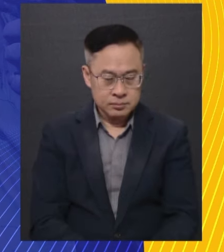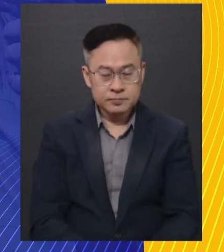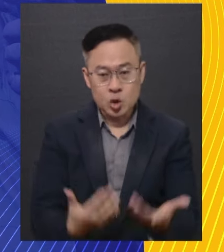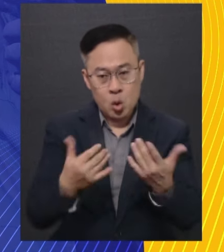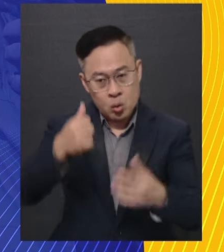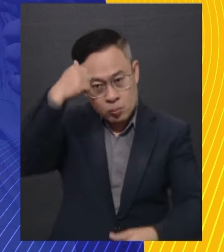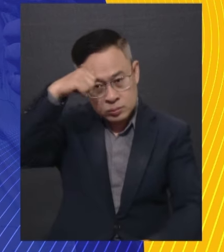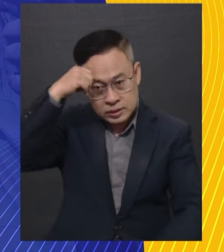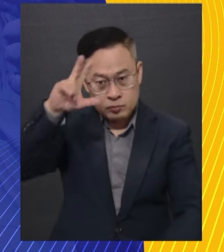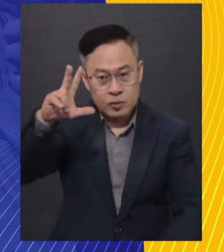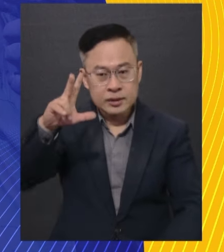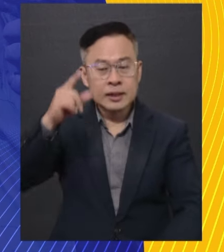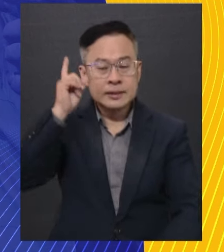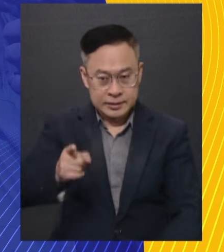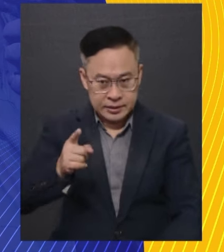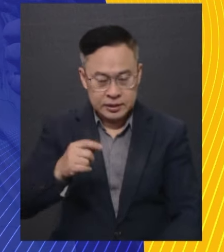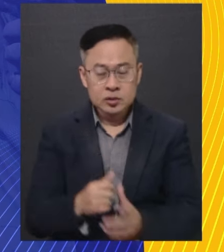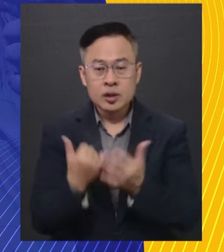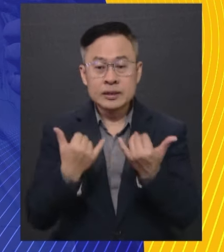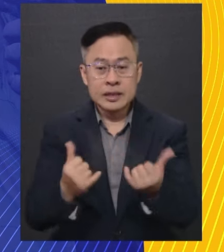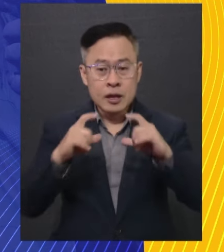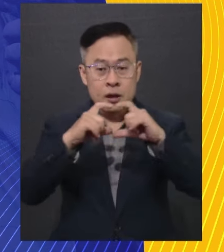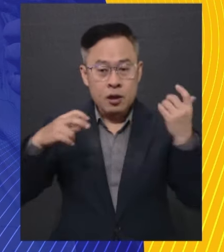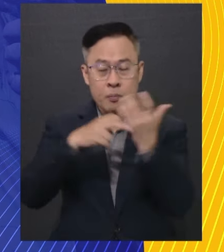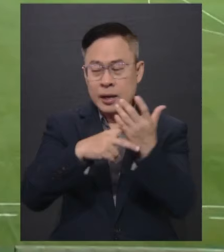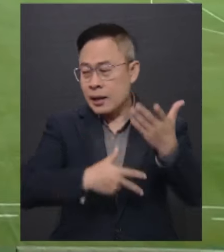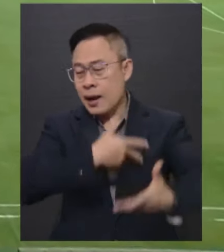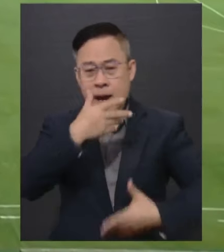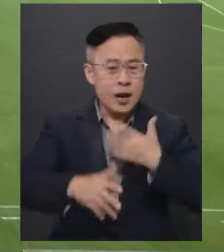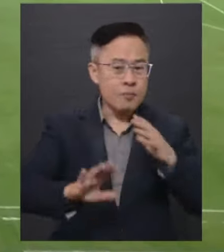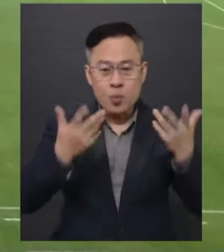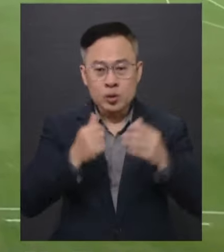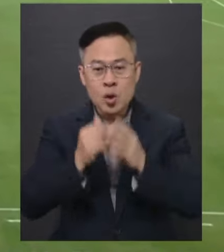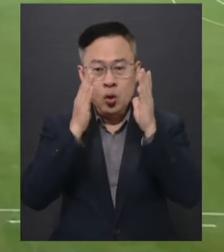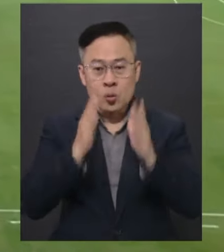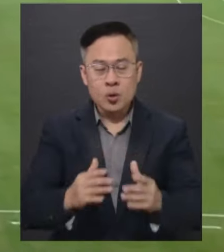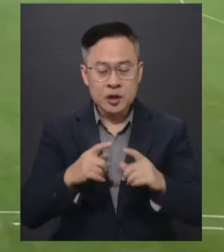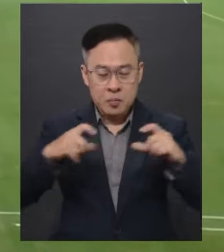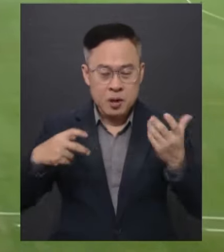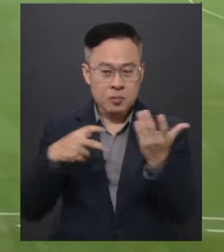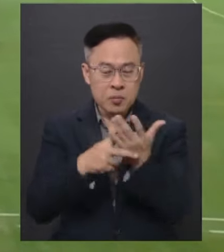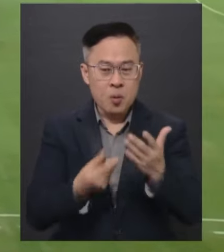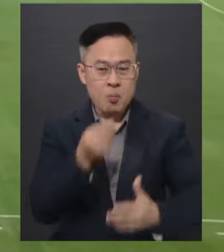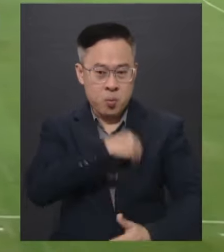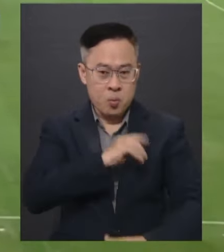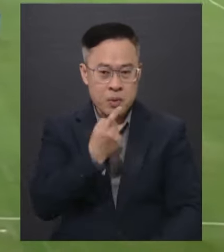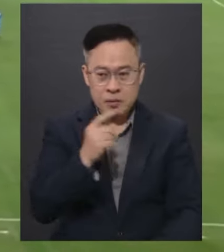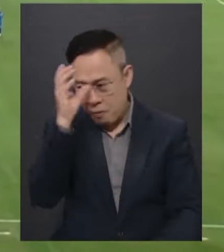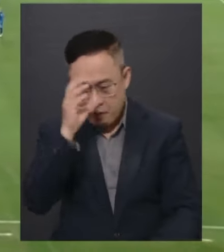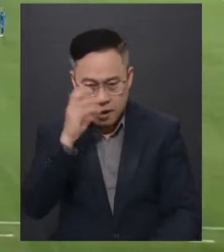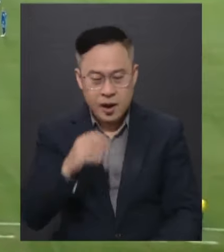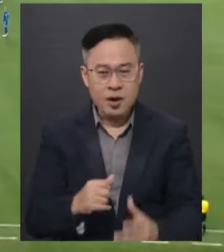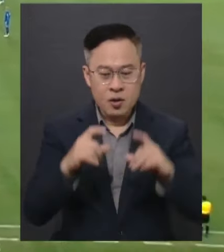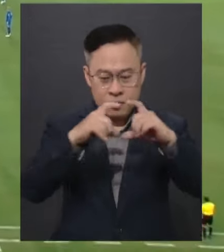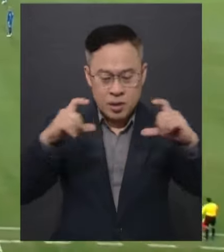แล้วครับตอนนี้เนี่ยบัตรโอ้โหยิ่งกว่าขายหมดไม่รู้รีเซลเนี่ยราคาไปเท่าไหร่แล้วนะเพราะว่ามีแต่คนหานะตัวทอง